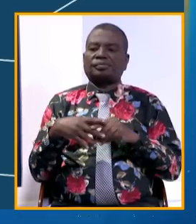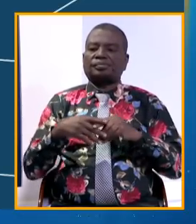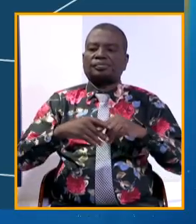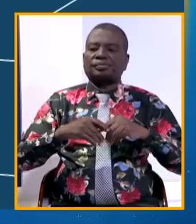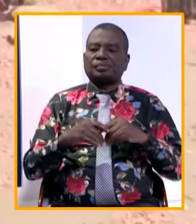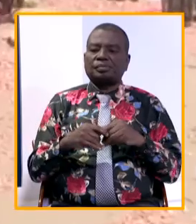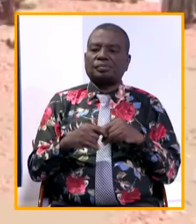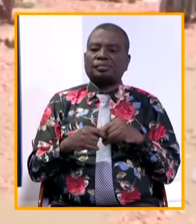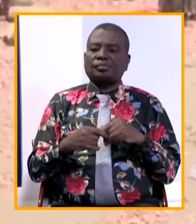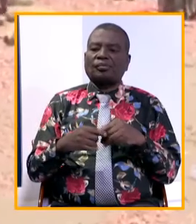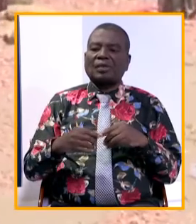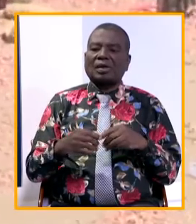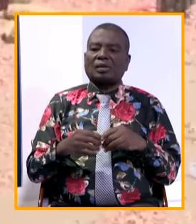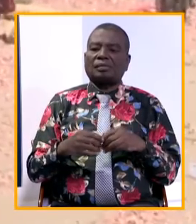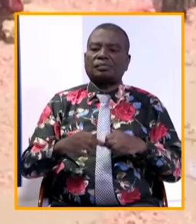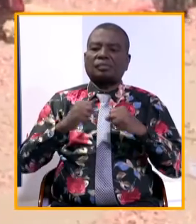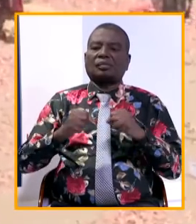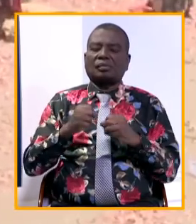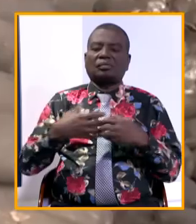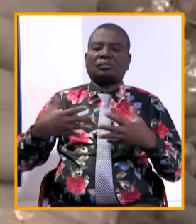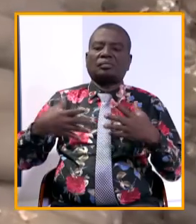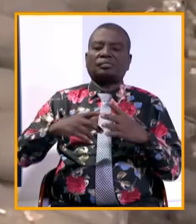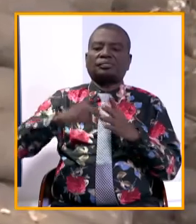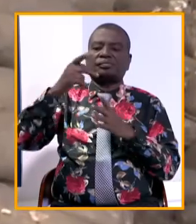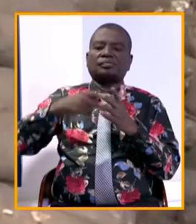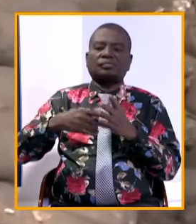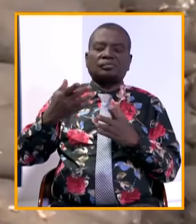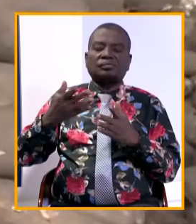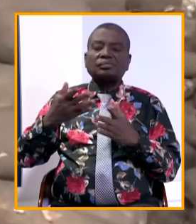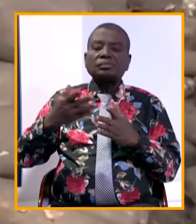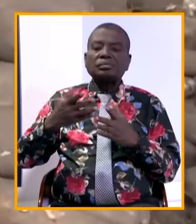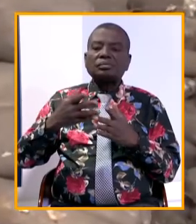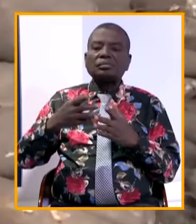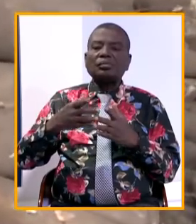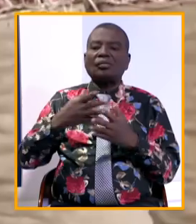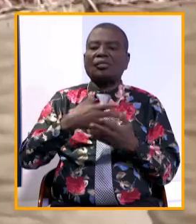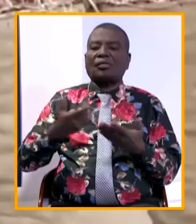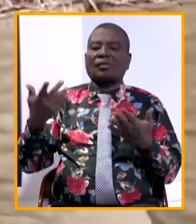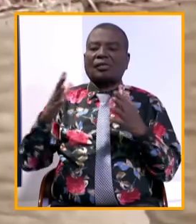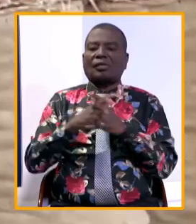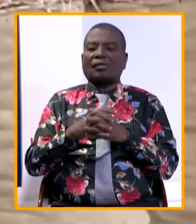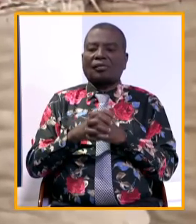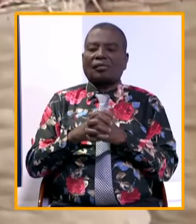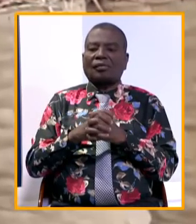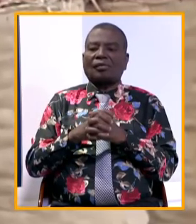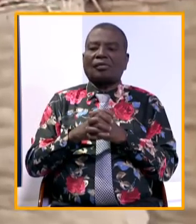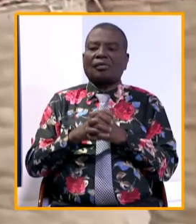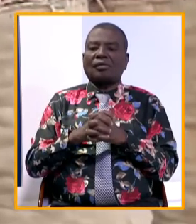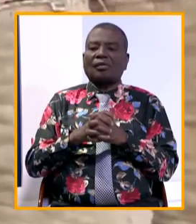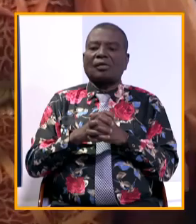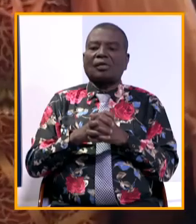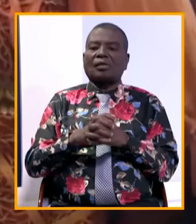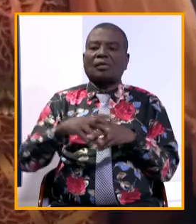Bouaké. Face à la flambée des prix de première nécessité, facteur de la hausse des prix dans plusieurs secteurs